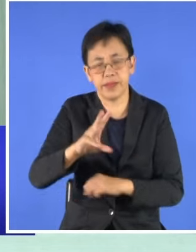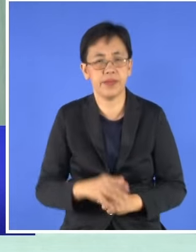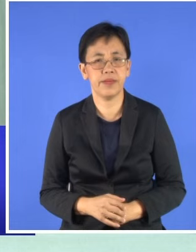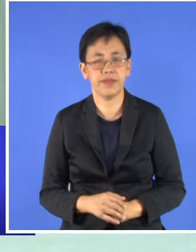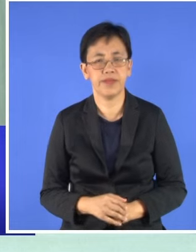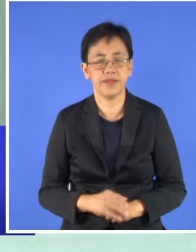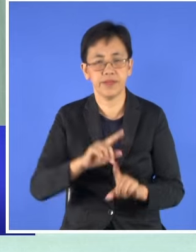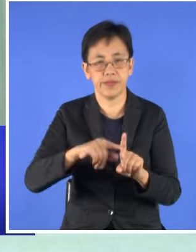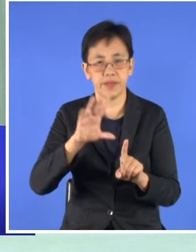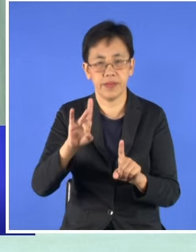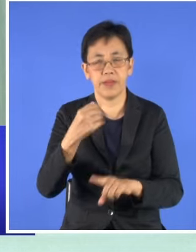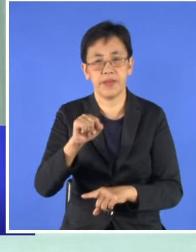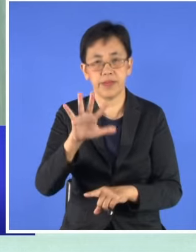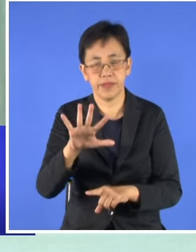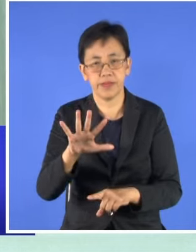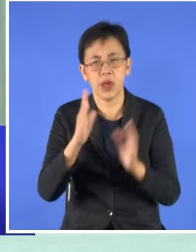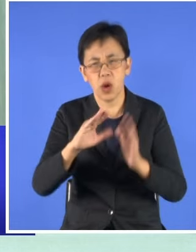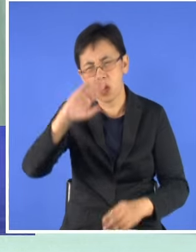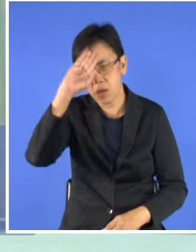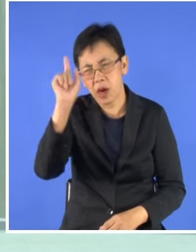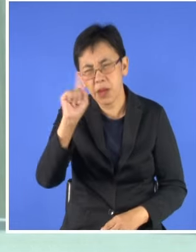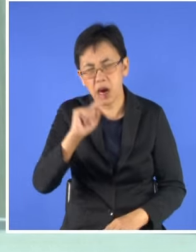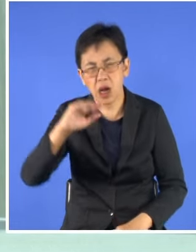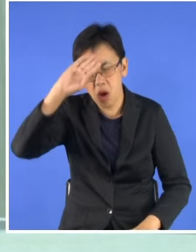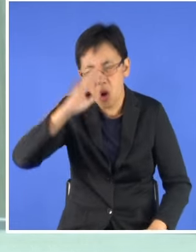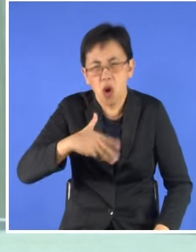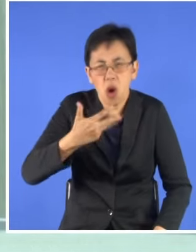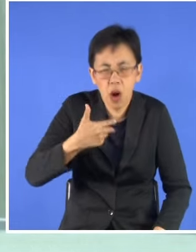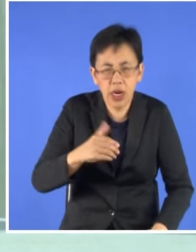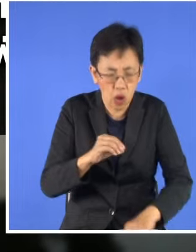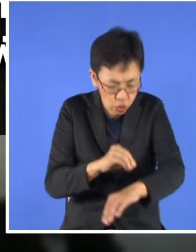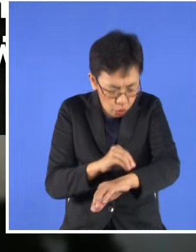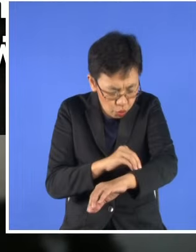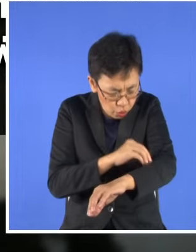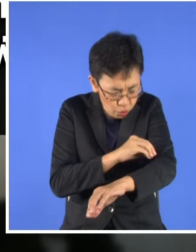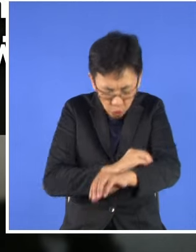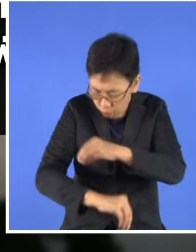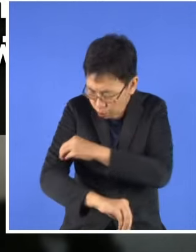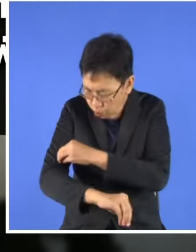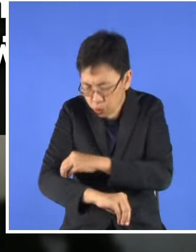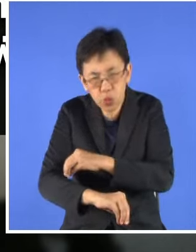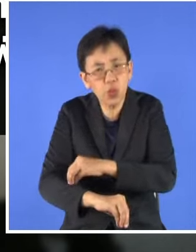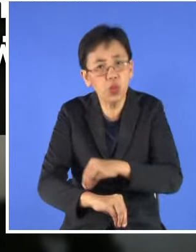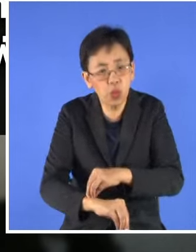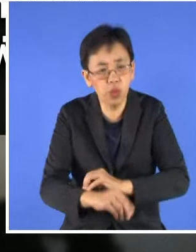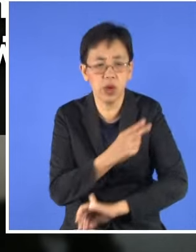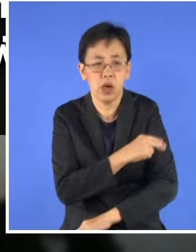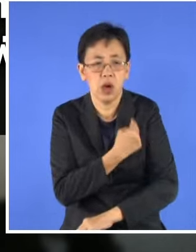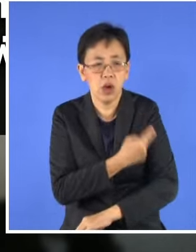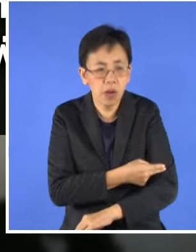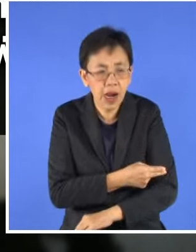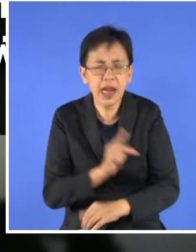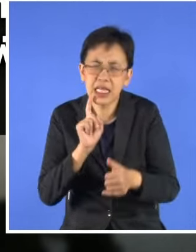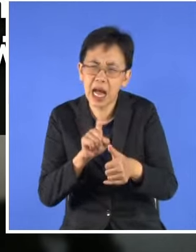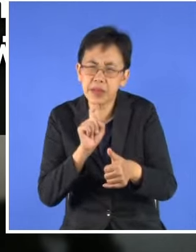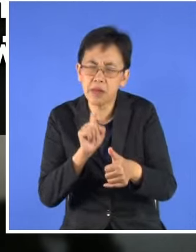วนที่ 15 สิงหาคมผู้ป่วยเร่มอาการป่วยไ้มีตุมขึนบริเวณร่างกายเลกน้อยทางโงพยาบาลกได้สกประว